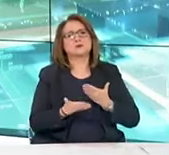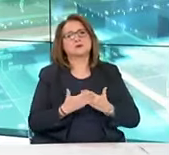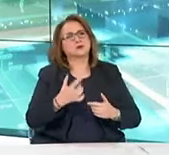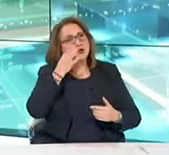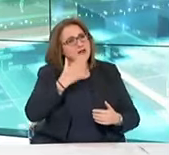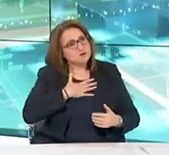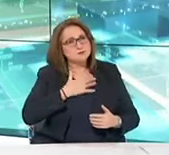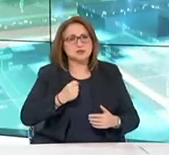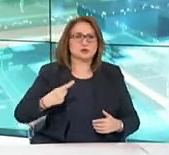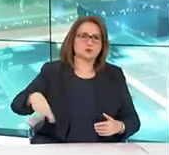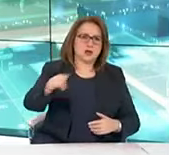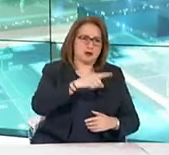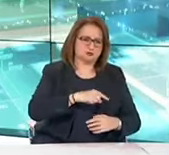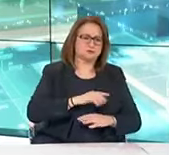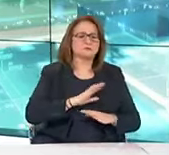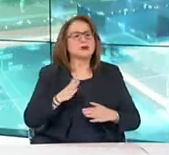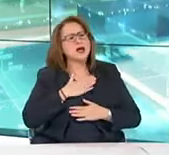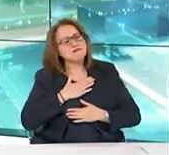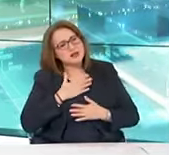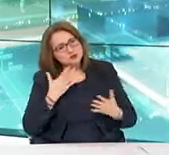Ευχαριστώ. Ποιος ουσιώδας θα ανακοινώσει όλα τα μέτρα.